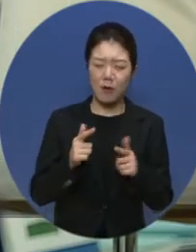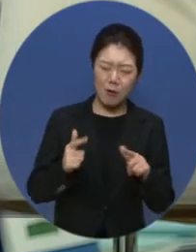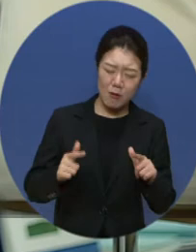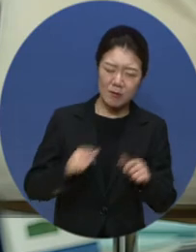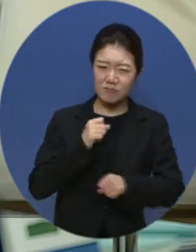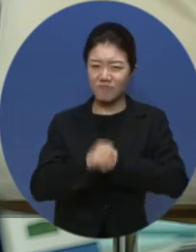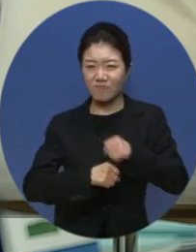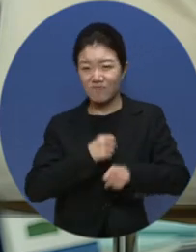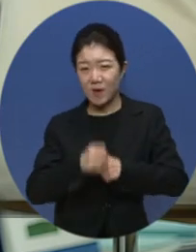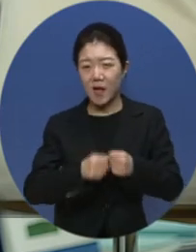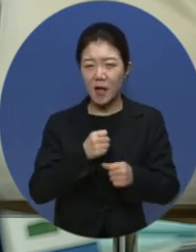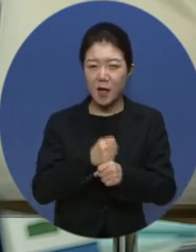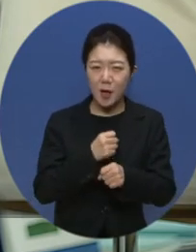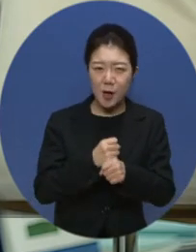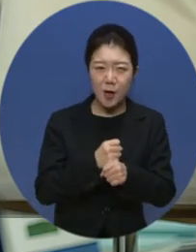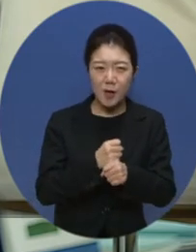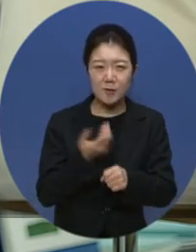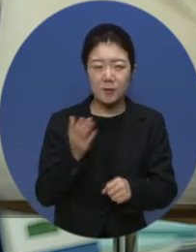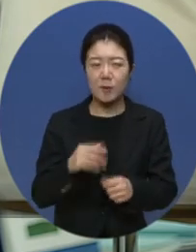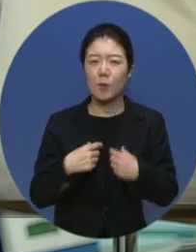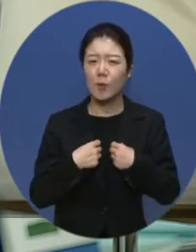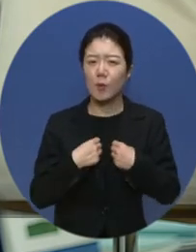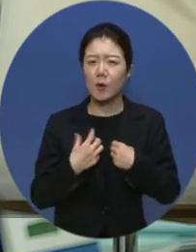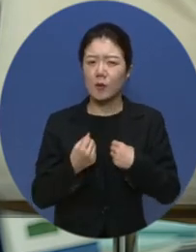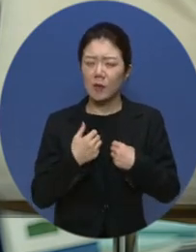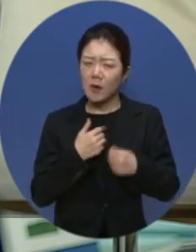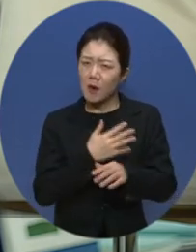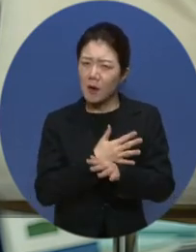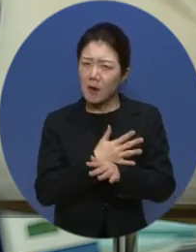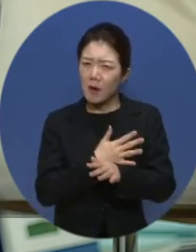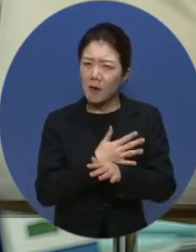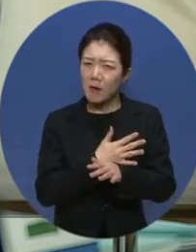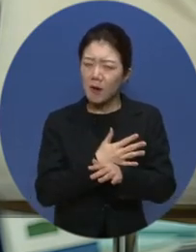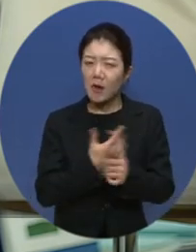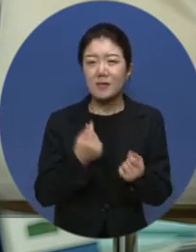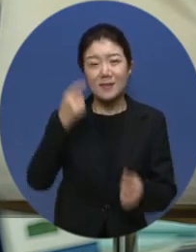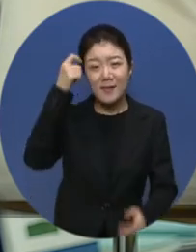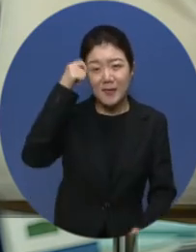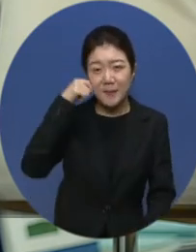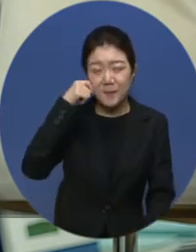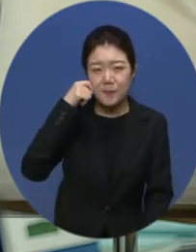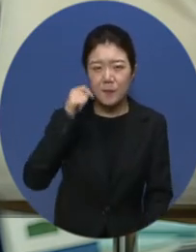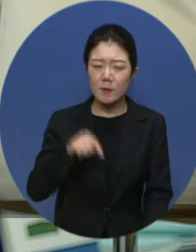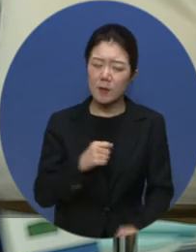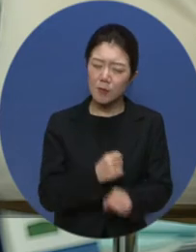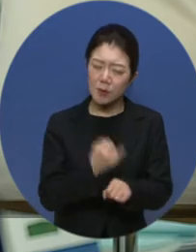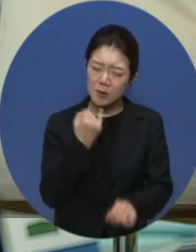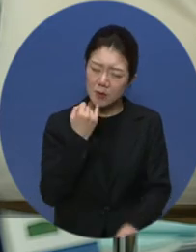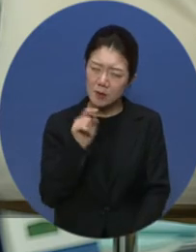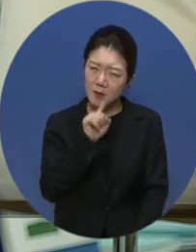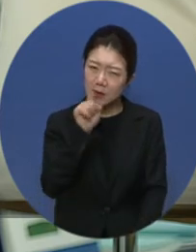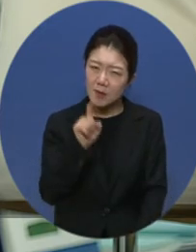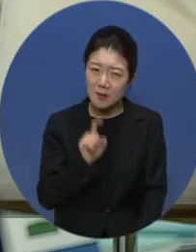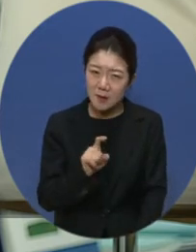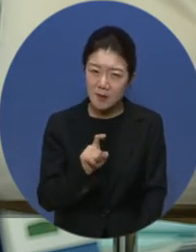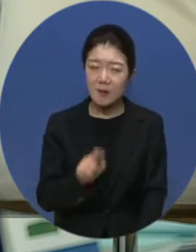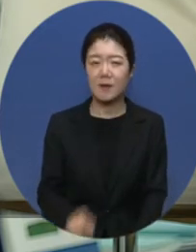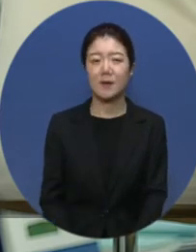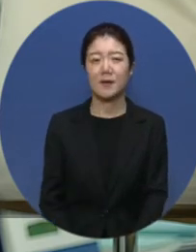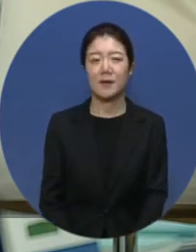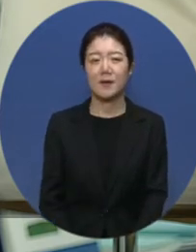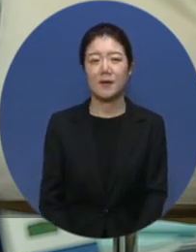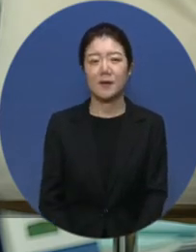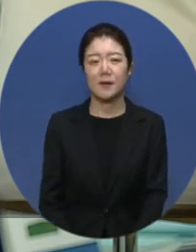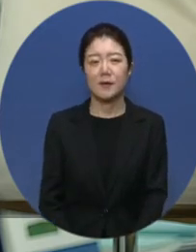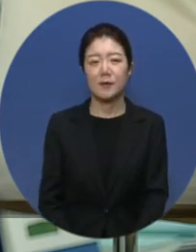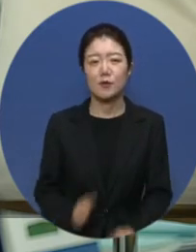마음대로 하다 보니까 이거 옷을 가지고 장난치는 것 같기도 하고 이렇게 해도 되나라는 생각이 있었어요. 그래서